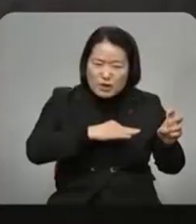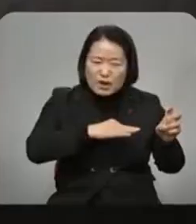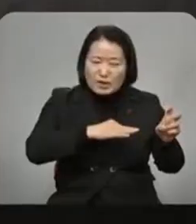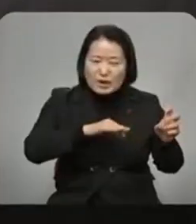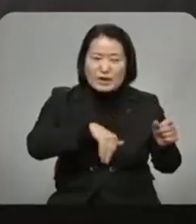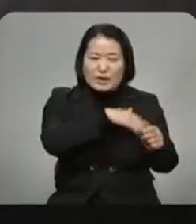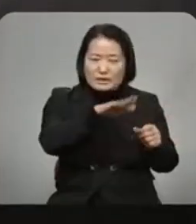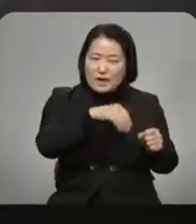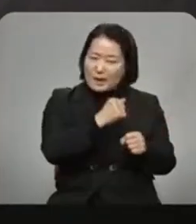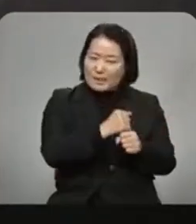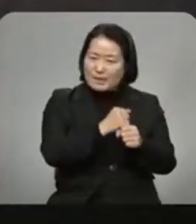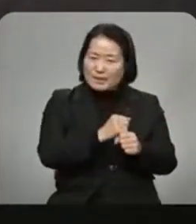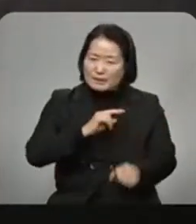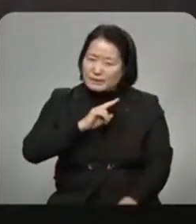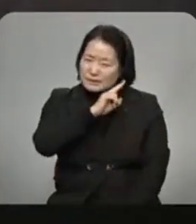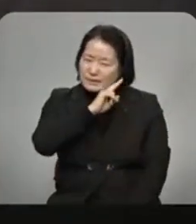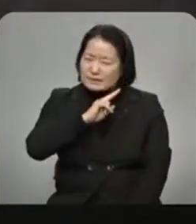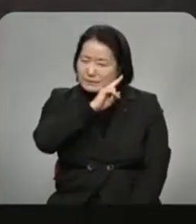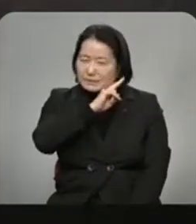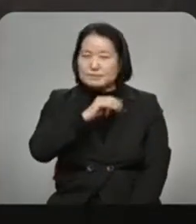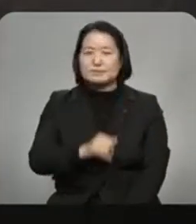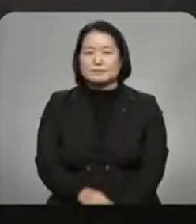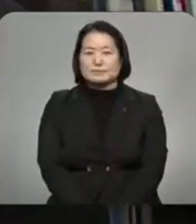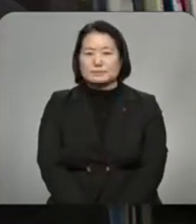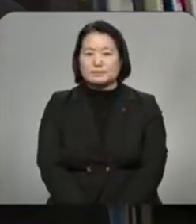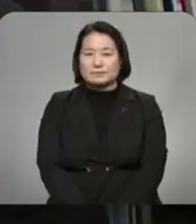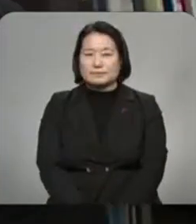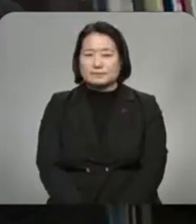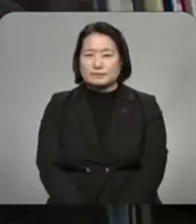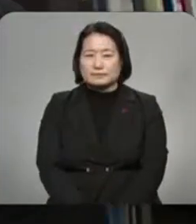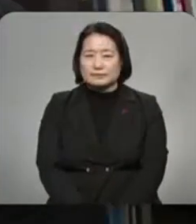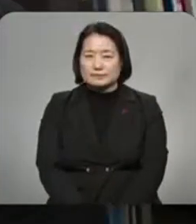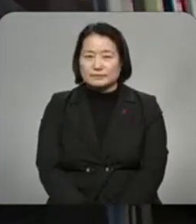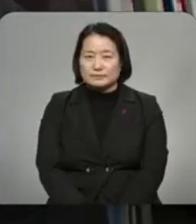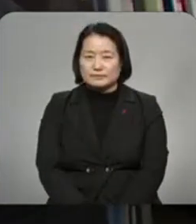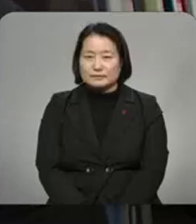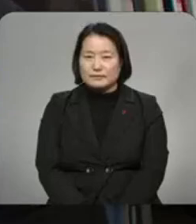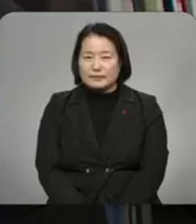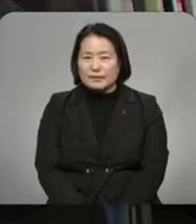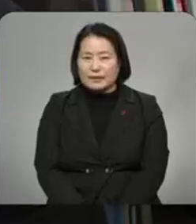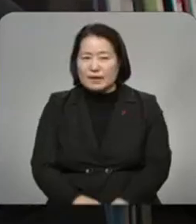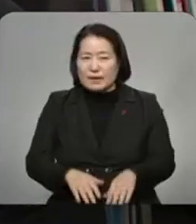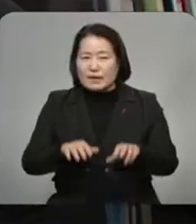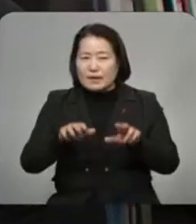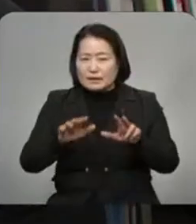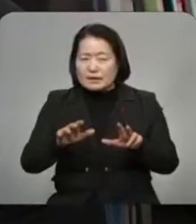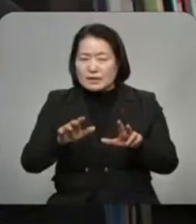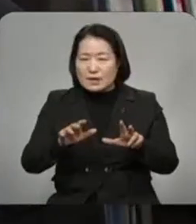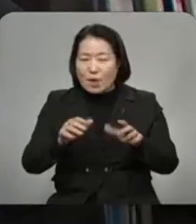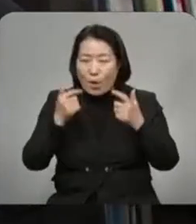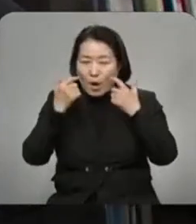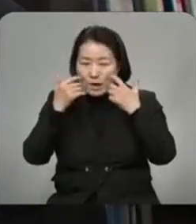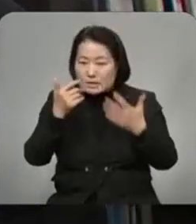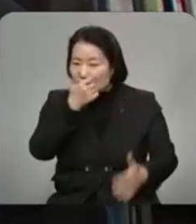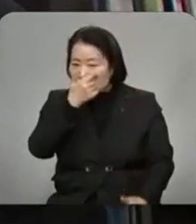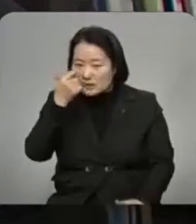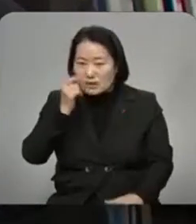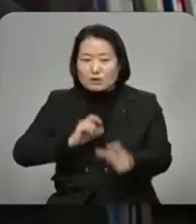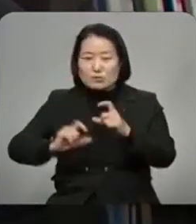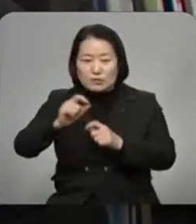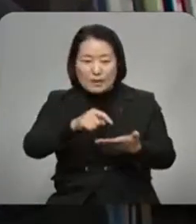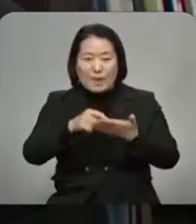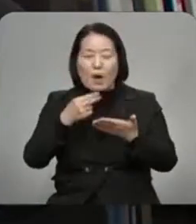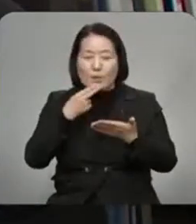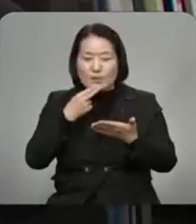있다는 의심마저 든다고 강조했습니다 추가적으로 명확한 건물이 나오지 않는 상태에서 재수사